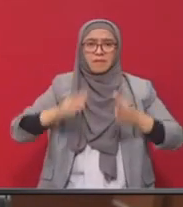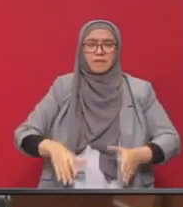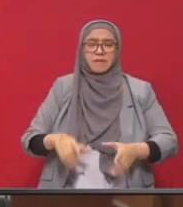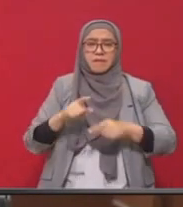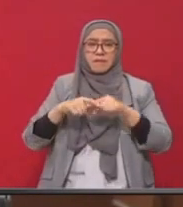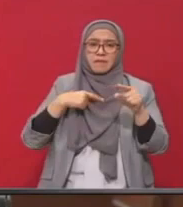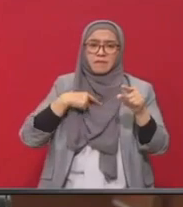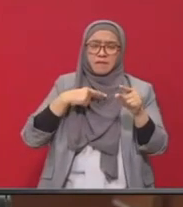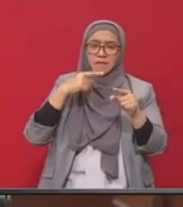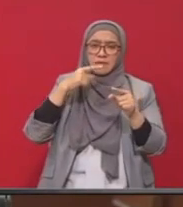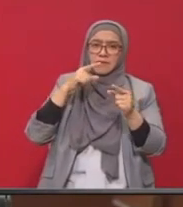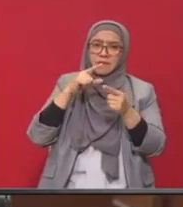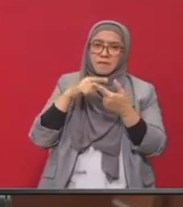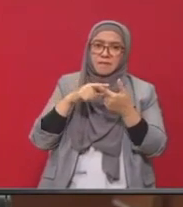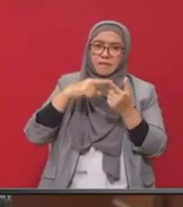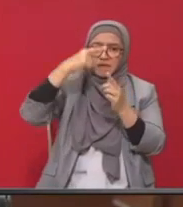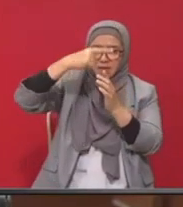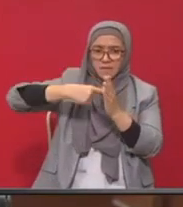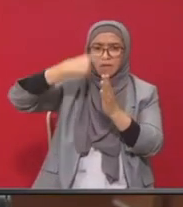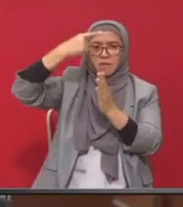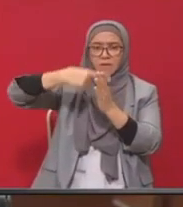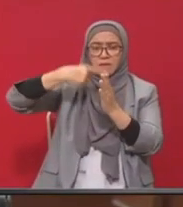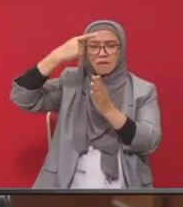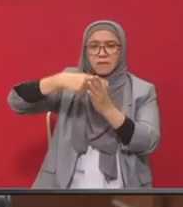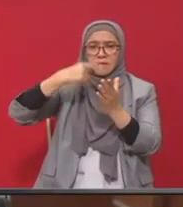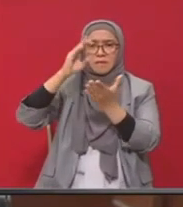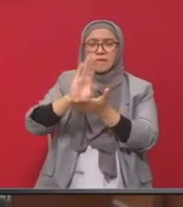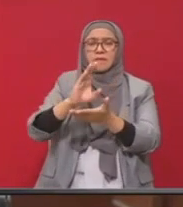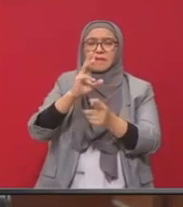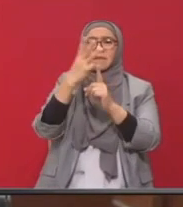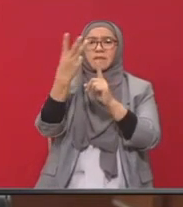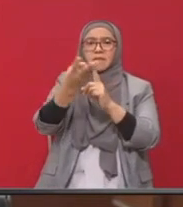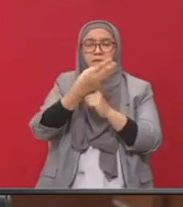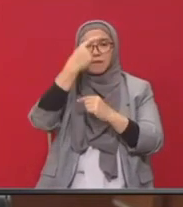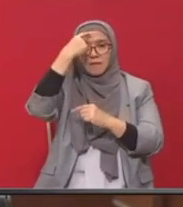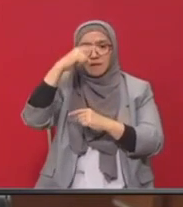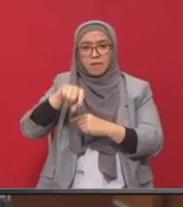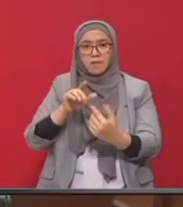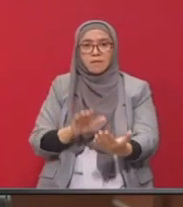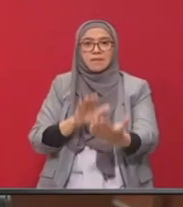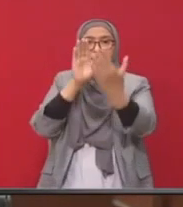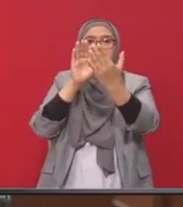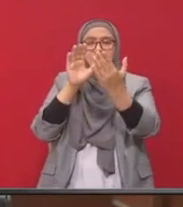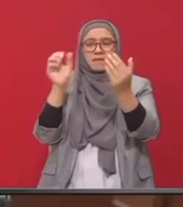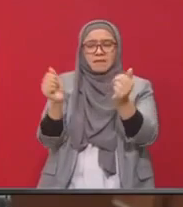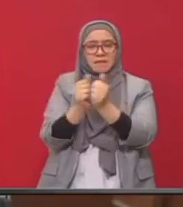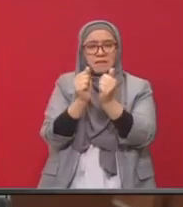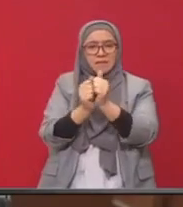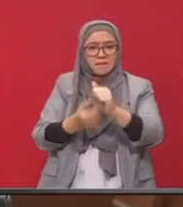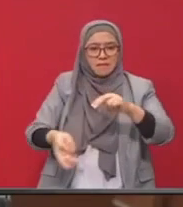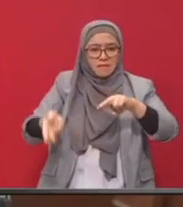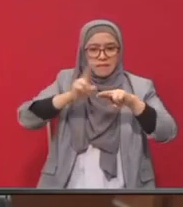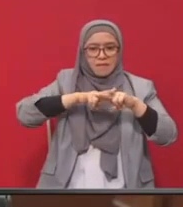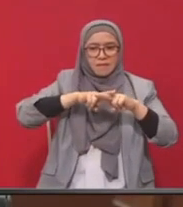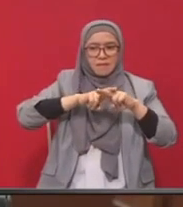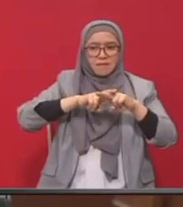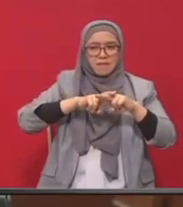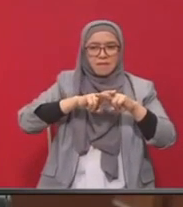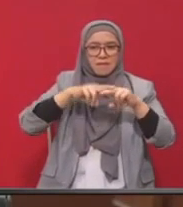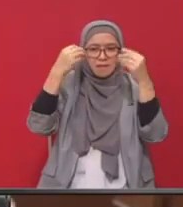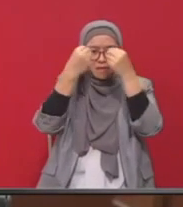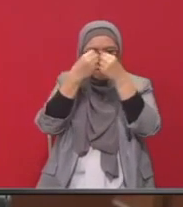diterima melalui cm dan lebar untuk berdepan dengan kenaikan apa peny